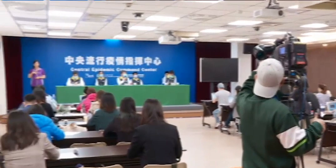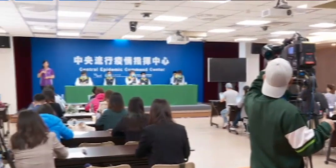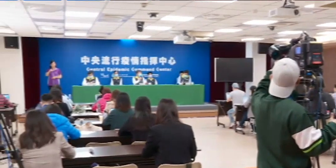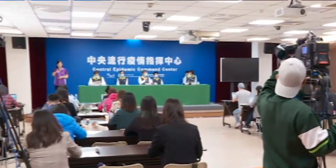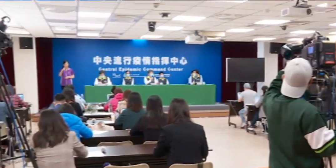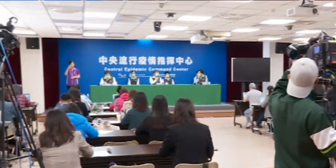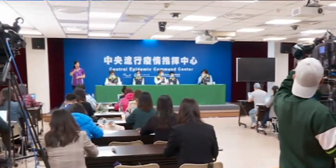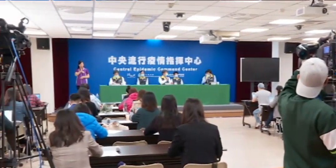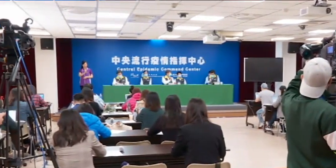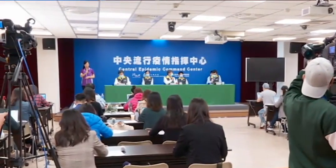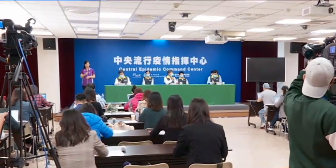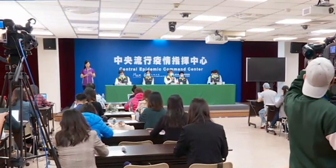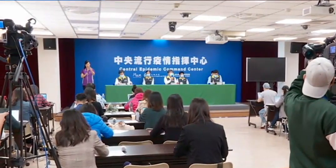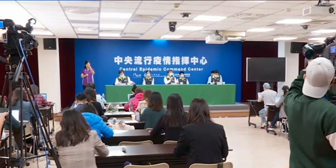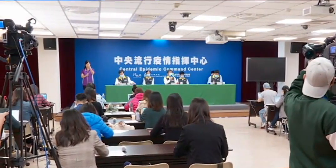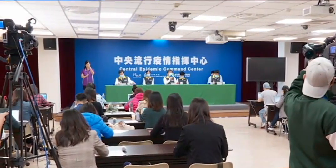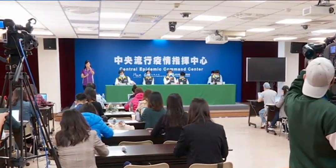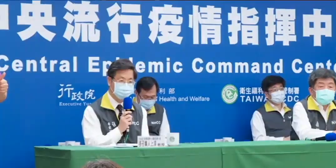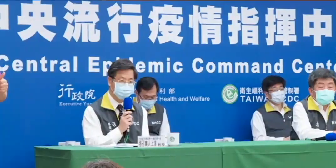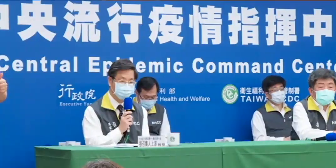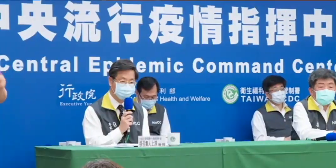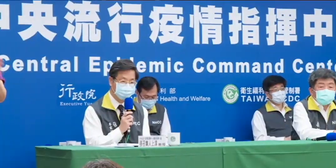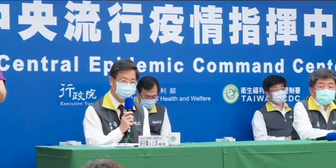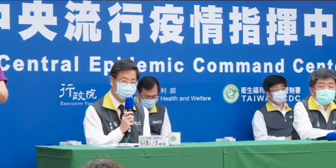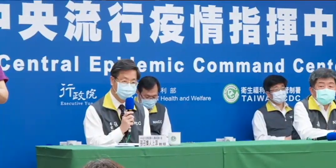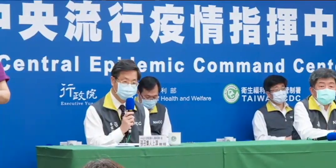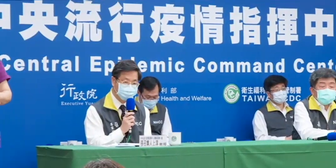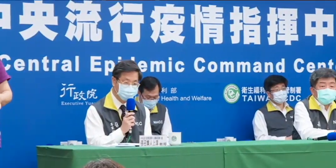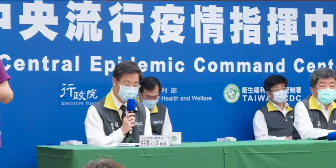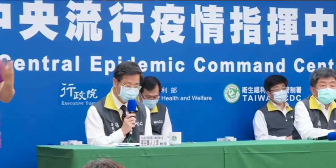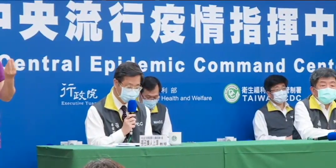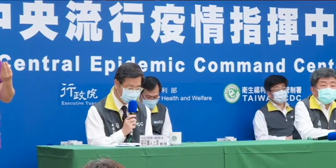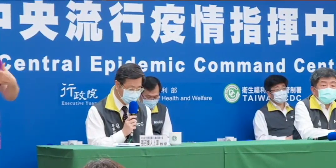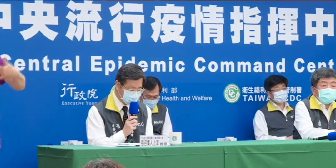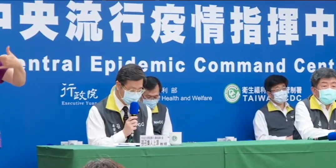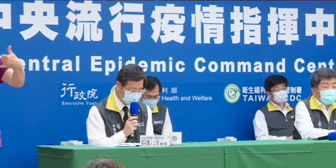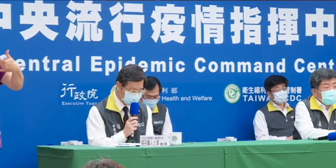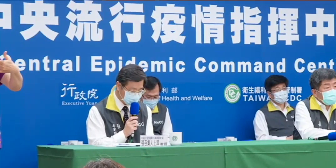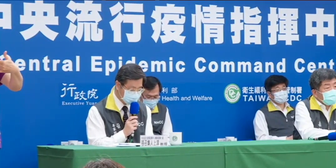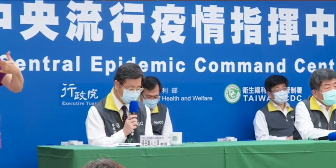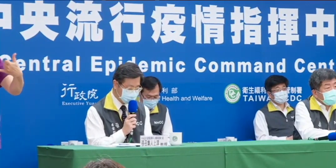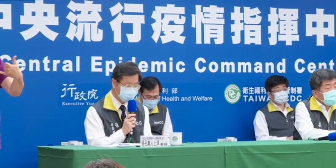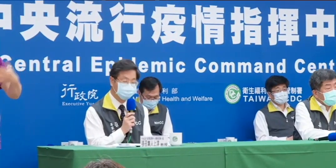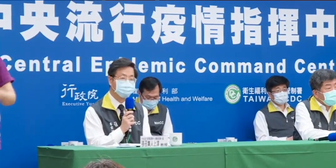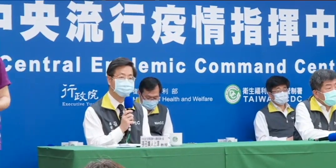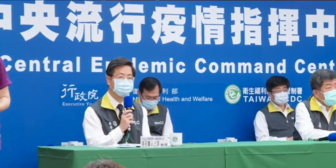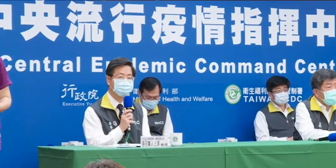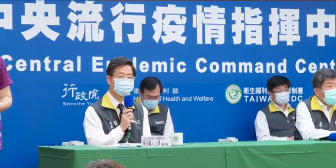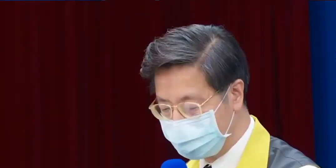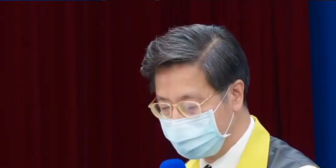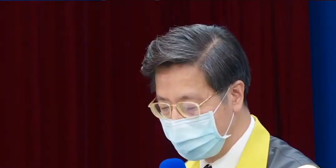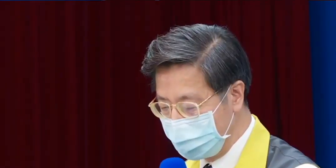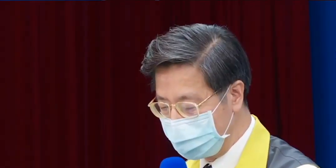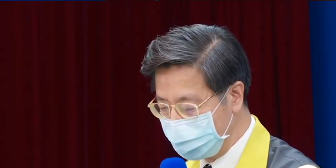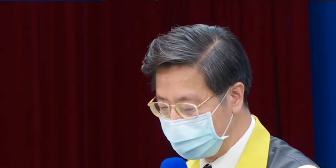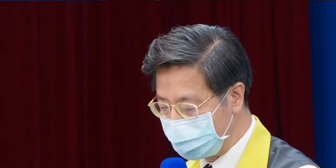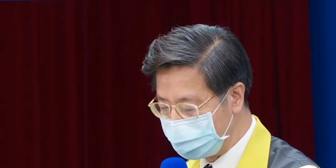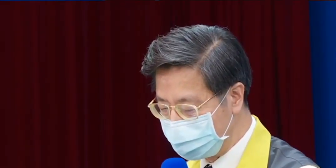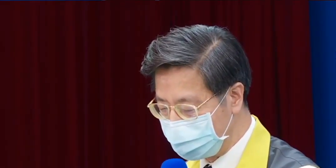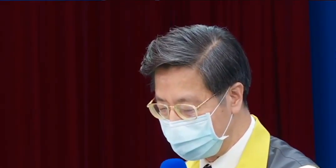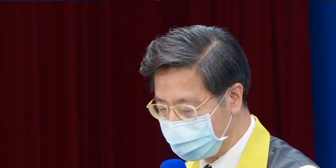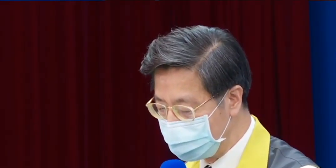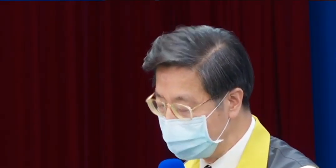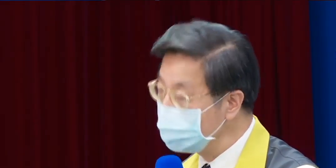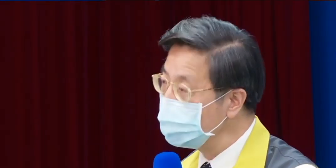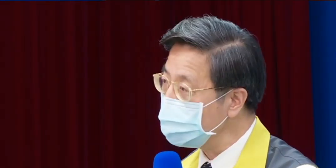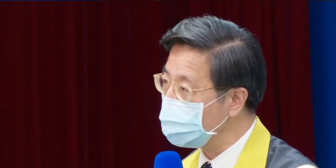张尚淳说，我方表达希望多参与 WHO 活动，对方没有立刻答复。张尚淳说，很难经由一次对